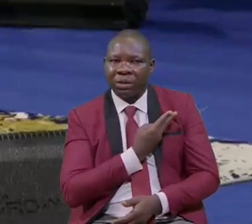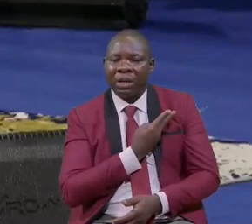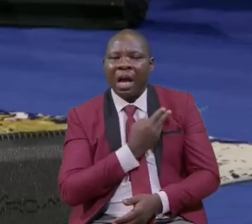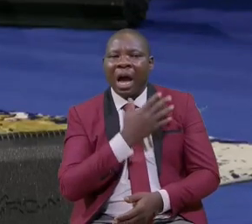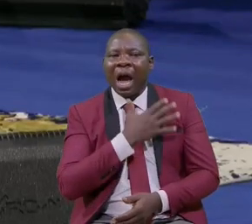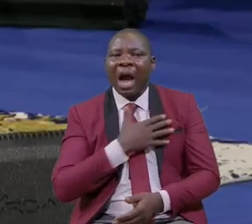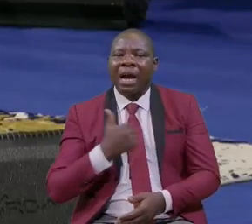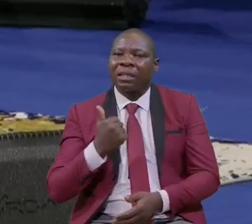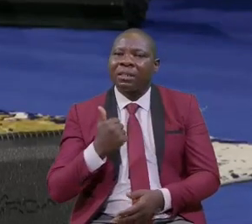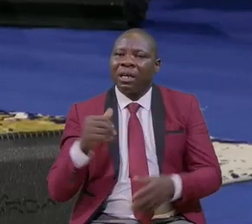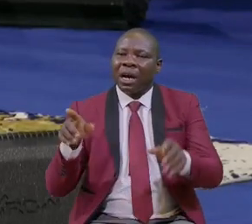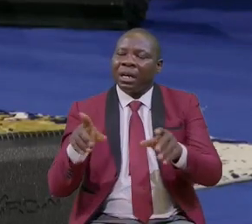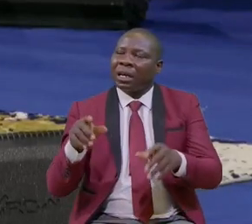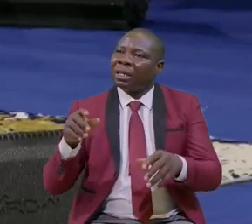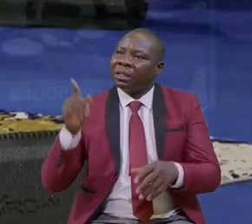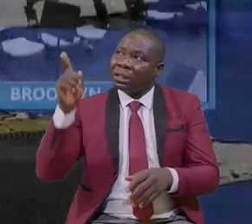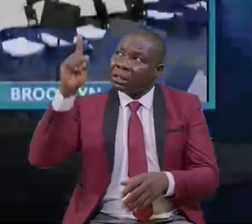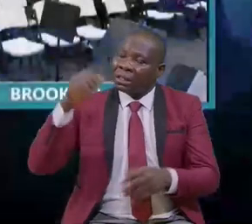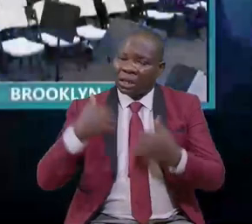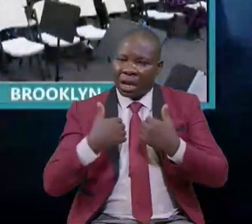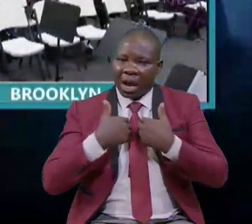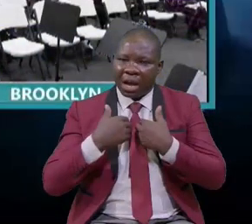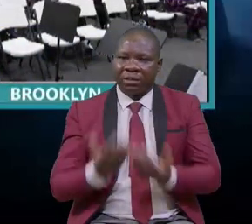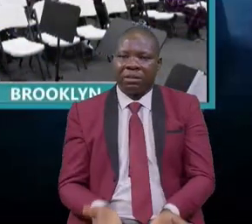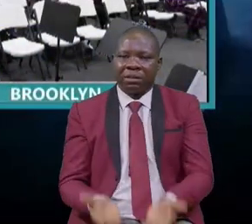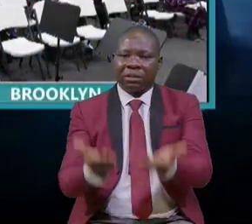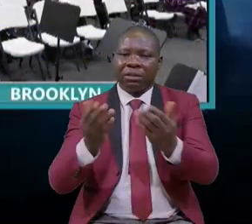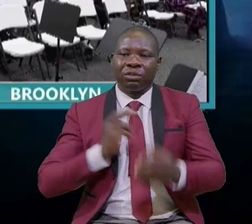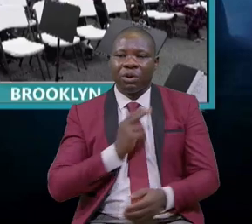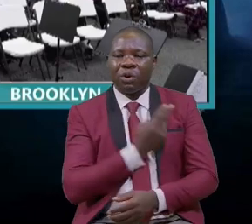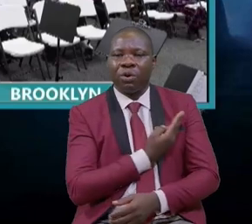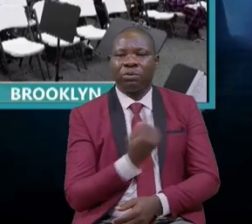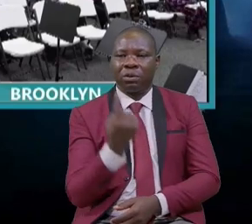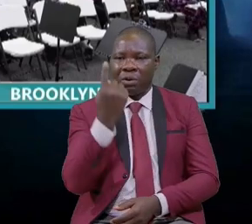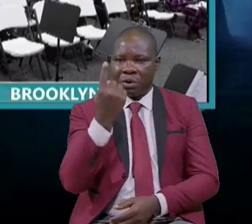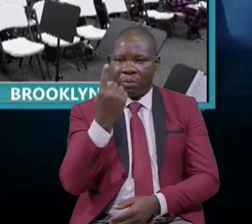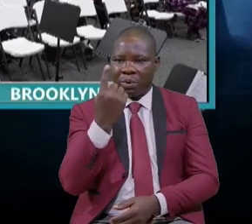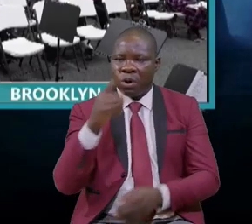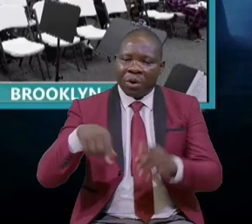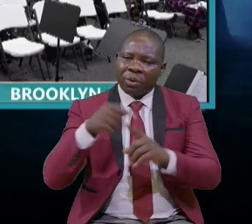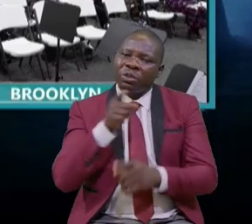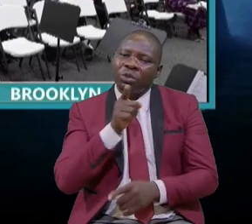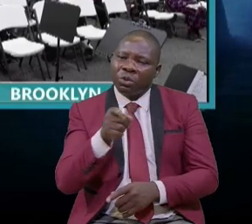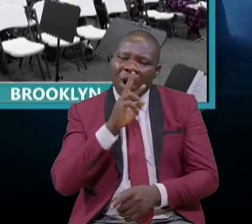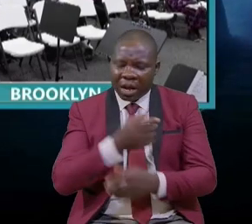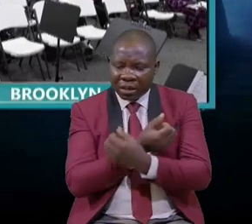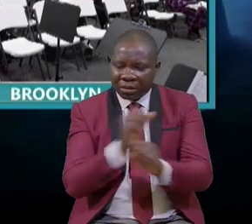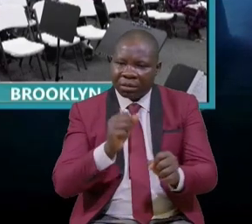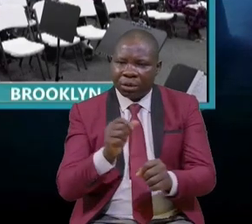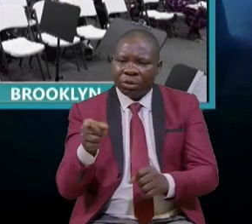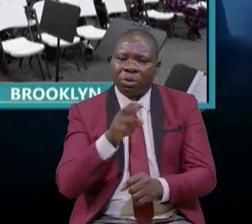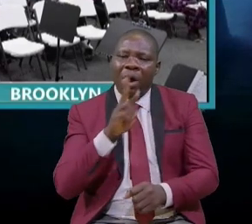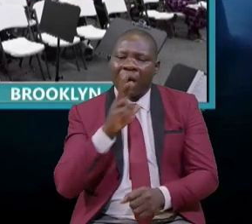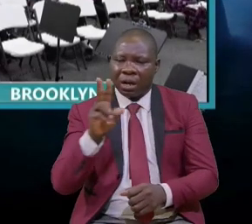il nous a ressuscités ensemble. Quand vous êtes sauvés, vous n'êtes plus dans la vallée, vous n'êtes plus